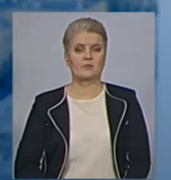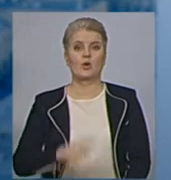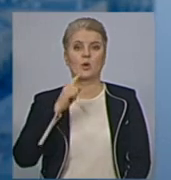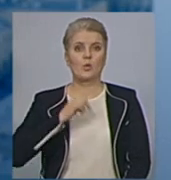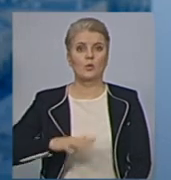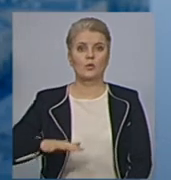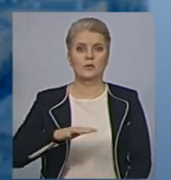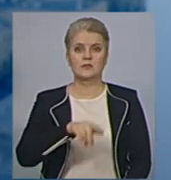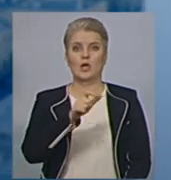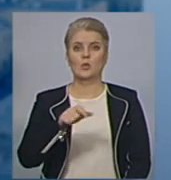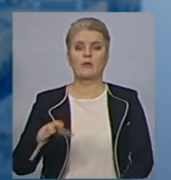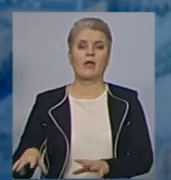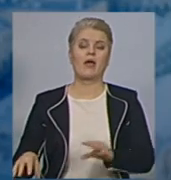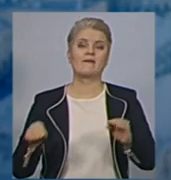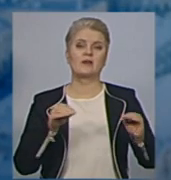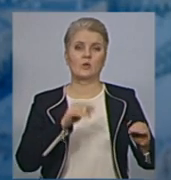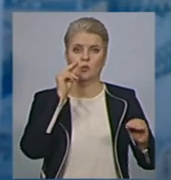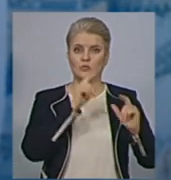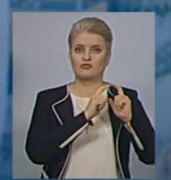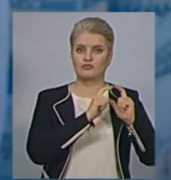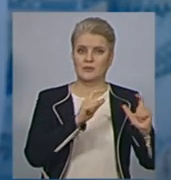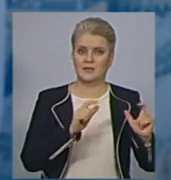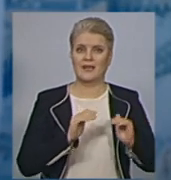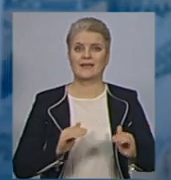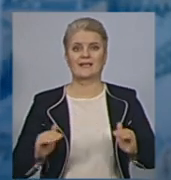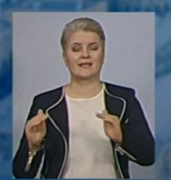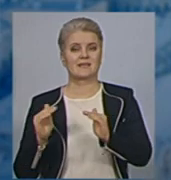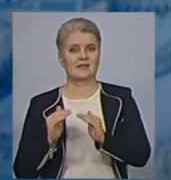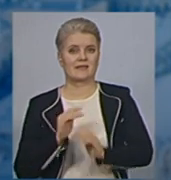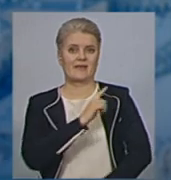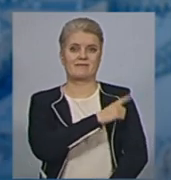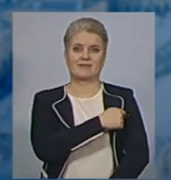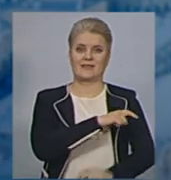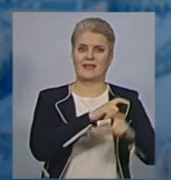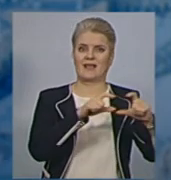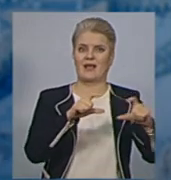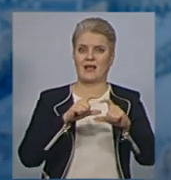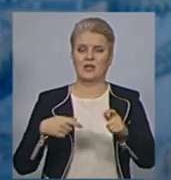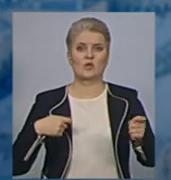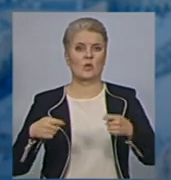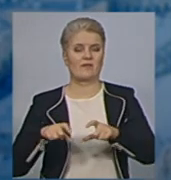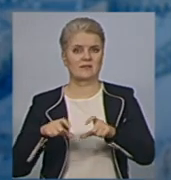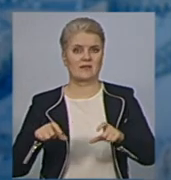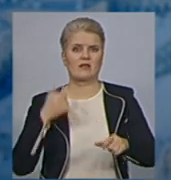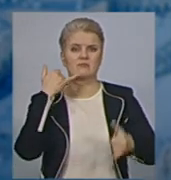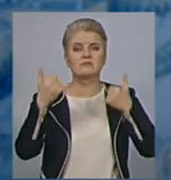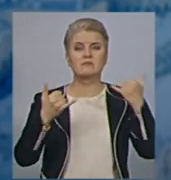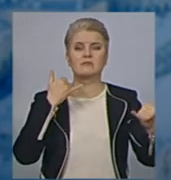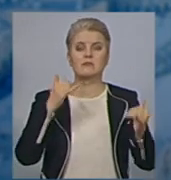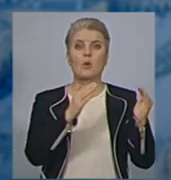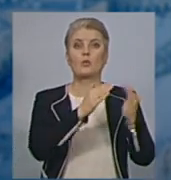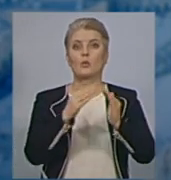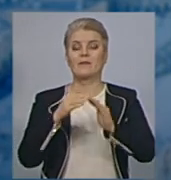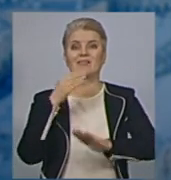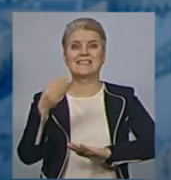У Росії людей евакуюють зі шкіл, дитсадків, лікарень і торгових центрів. Невідомі сповістили правоохоронців, що будівлі заміновано, передає